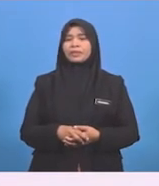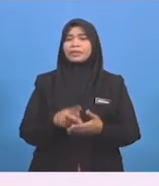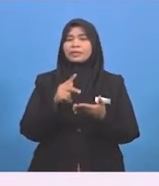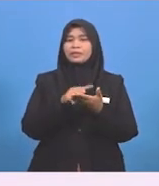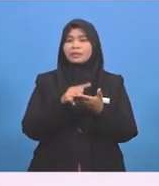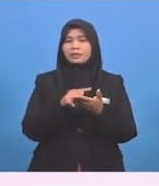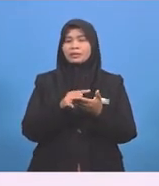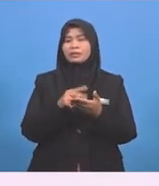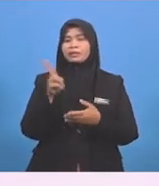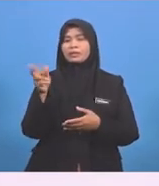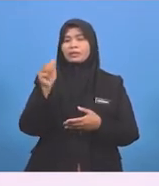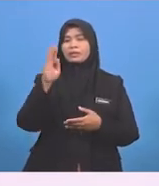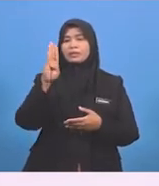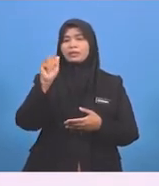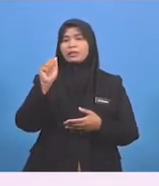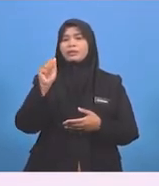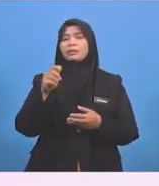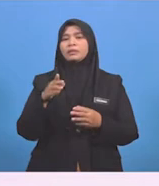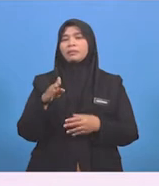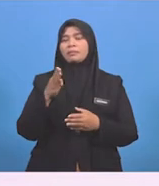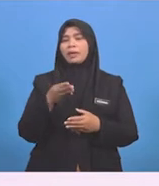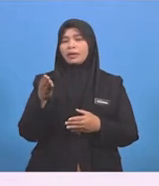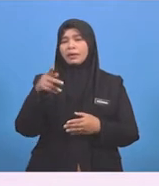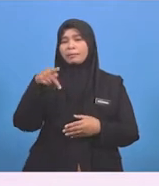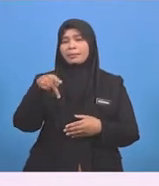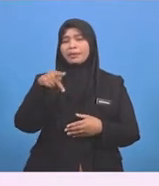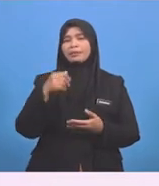Hitungkan haba pendam tentu pelakuran bahan P.